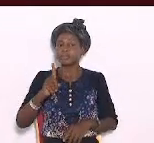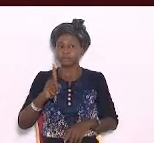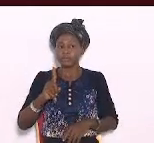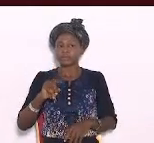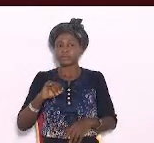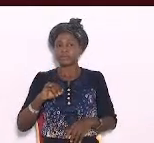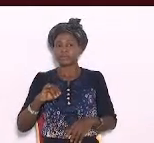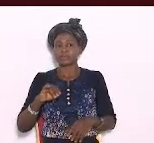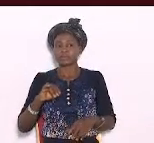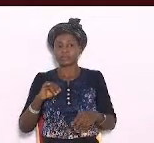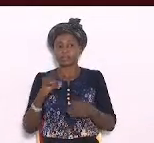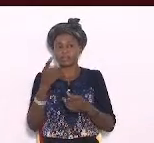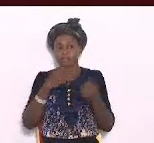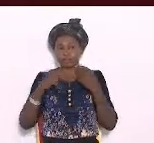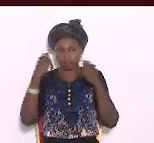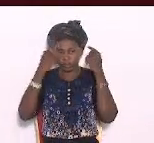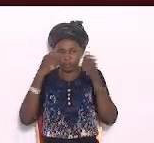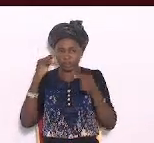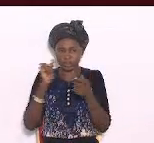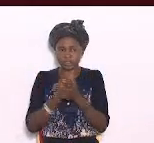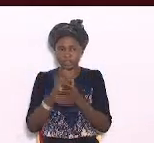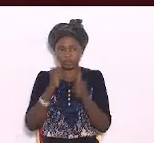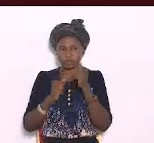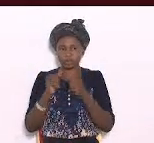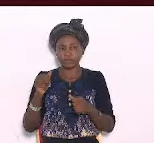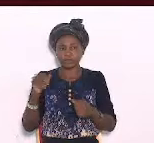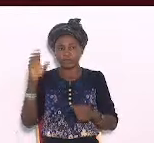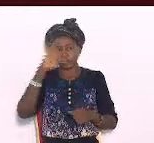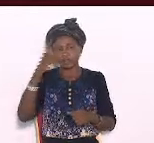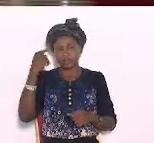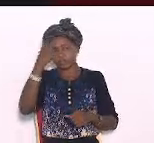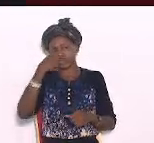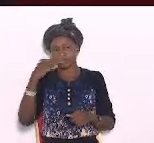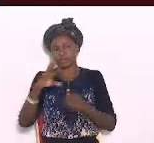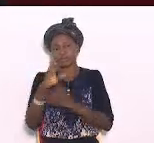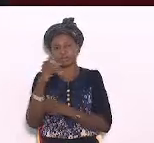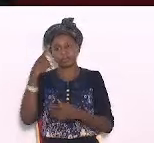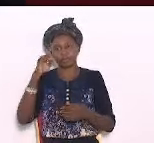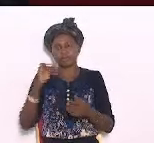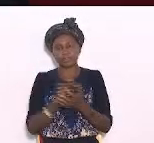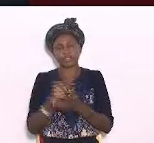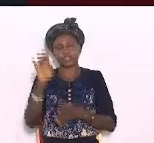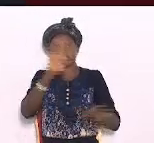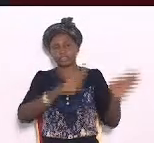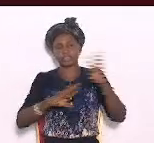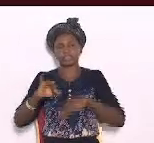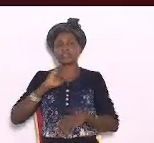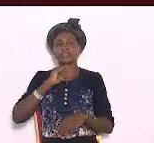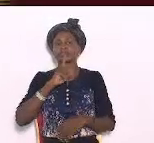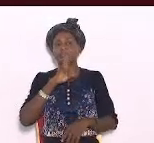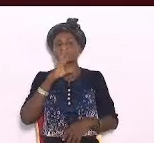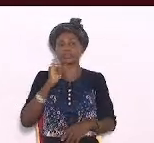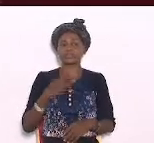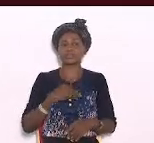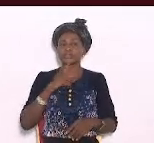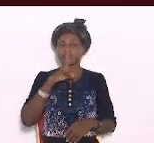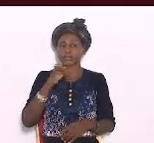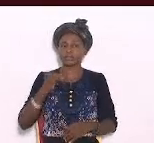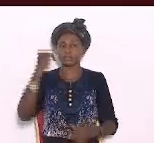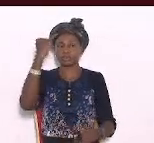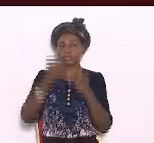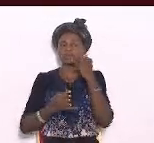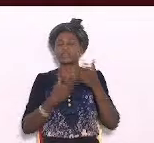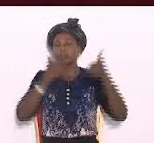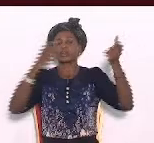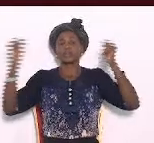témoignage si vous savez que ces témoignag ont vraiment indiqué que le siège est